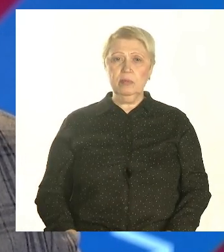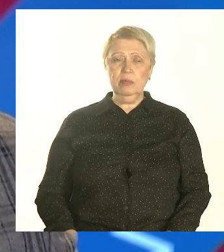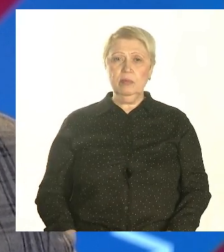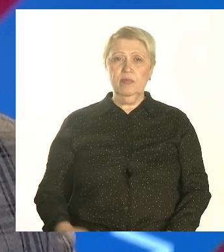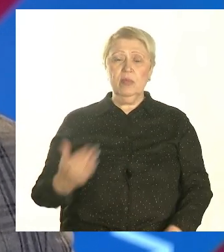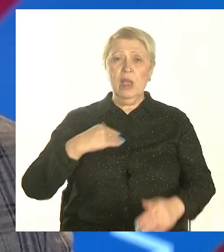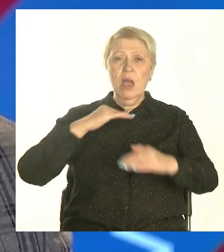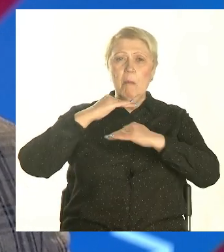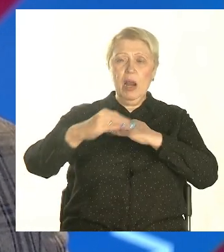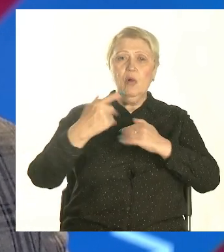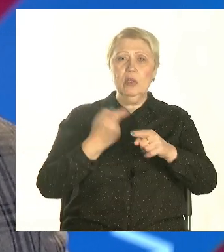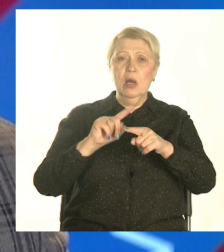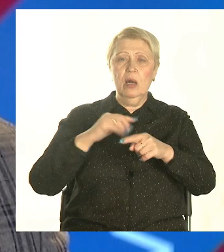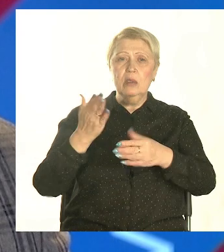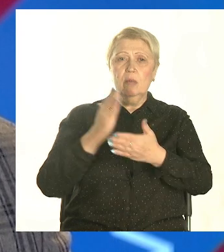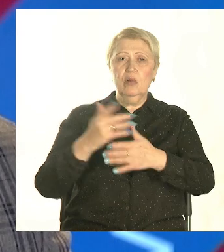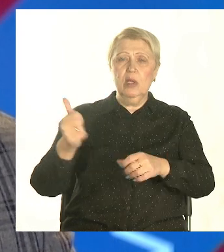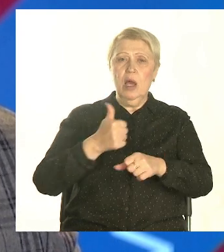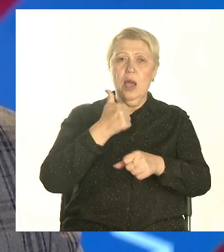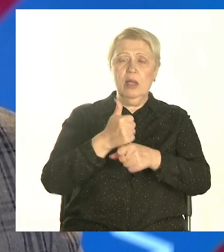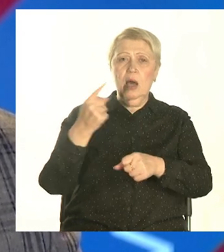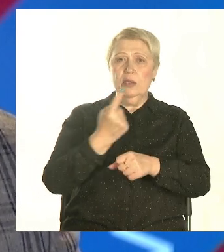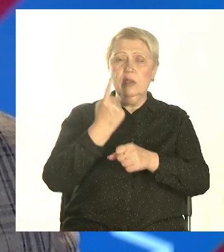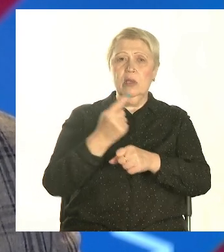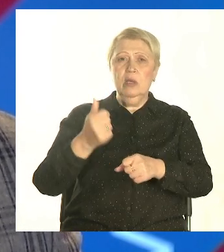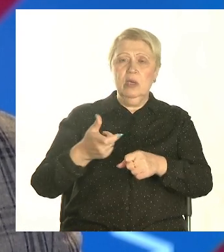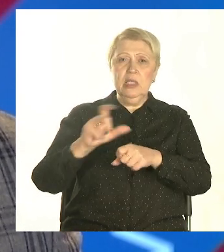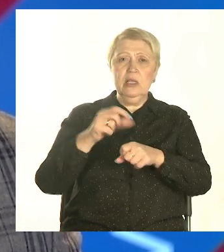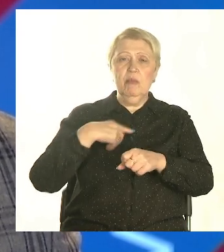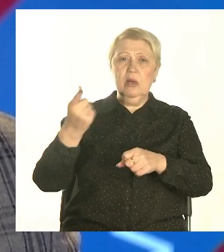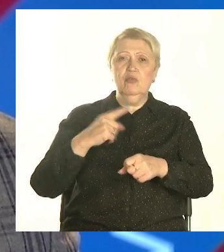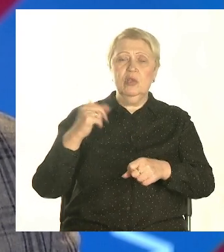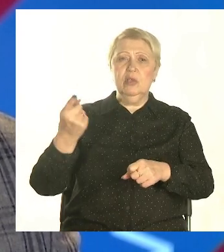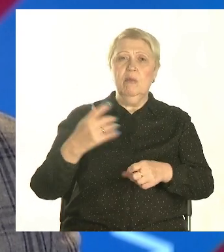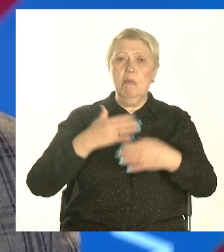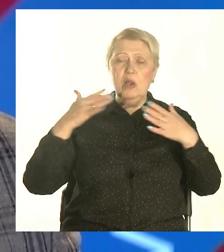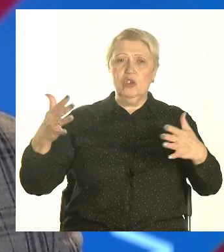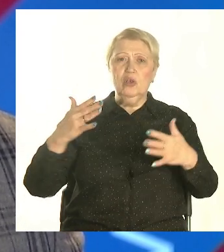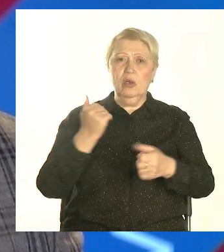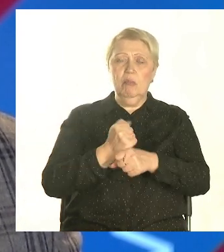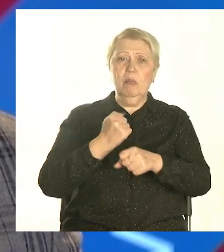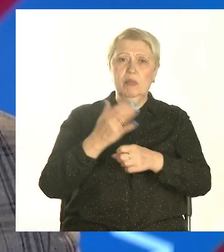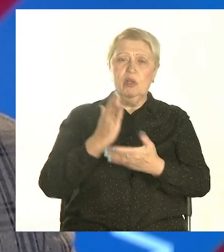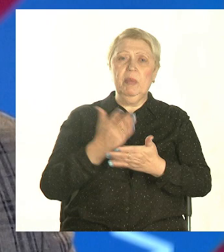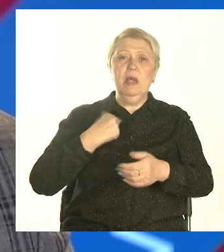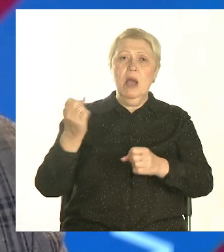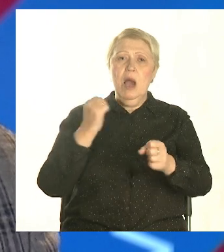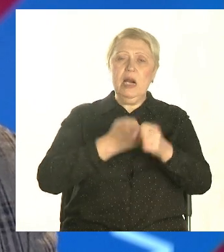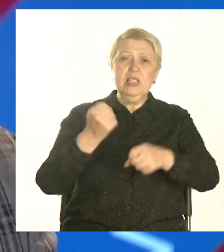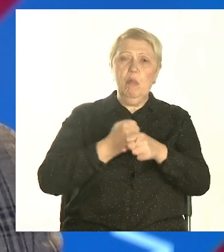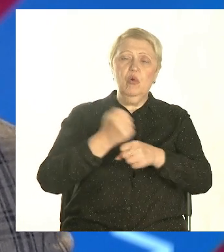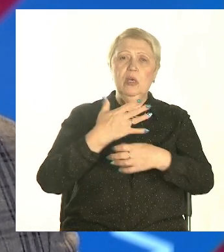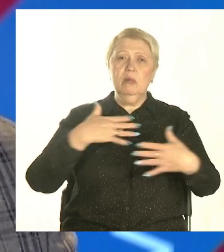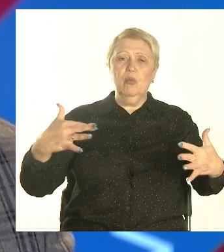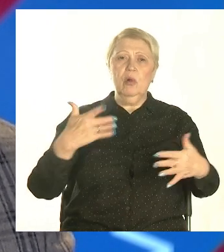Полигон этот является одним из самых современных сейчас в нашей стране. Он был как раз разработан и создан с применением наилучших